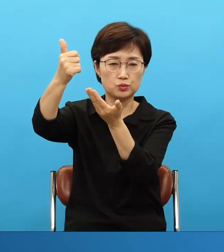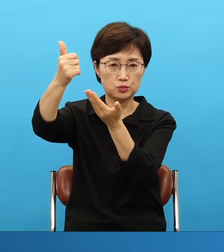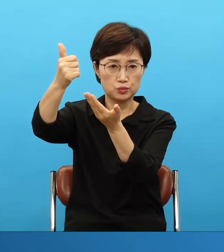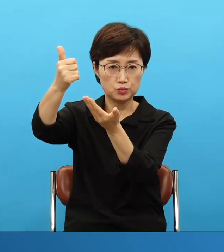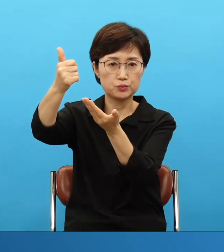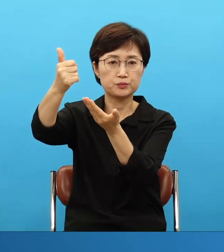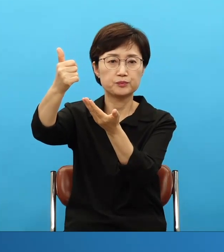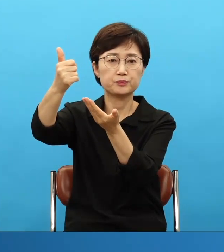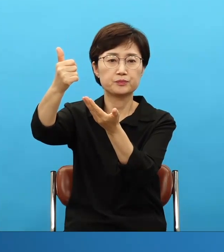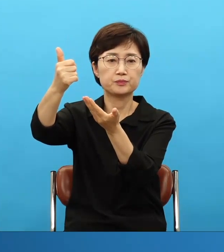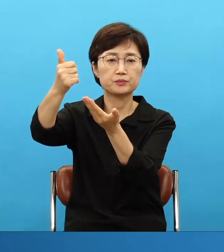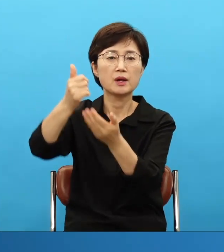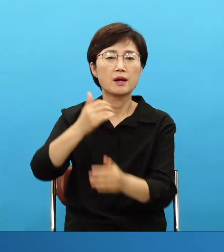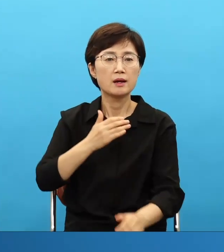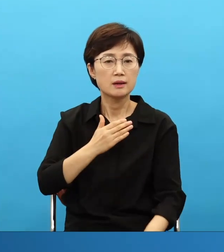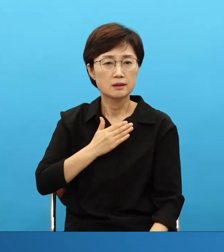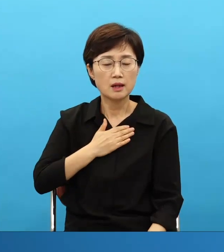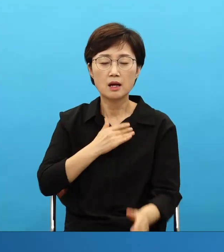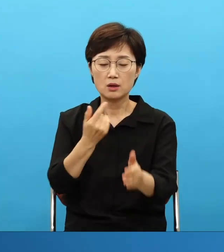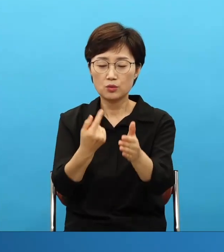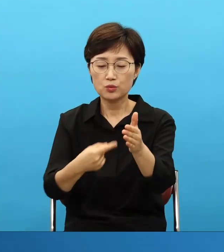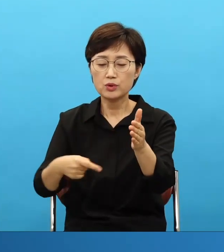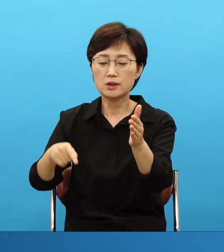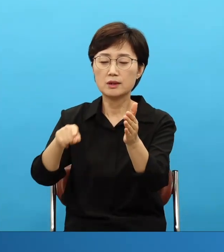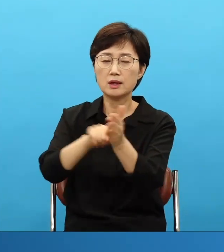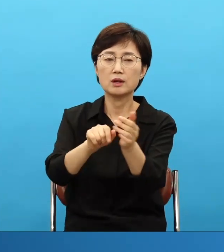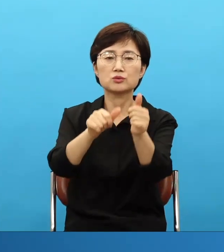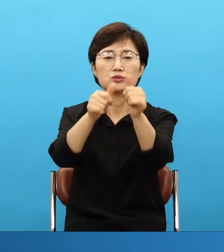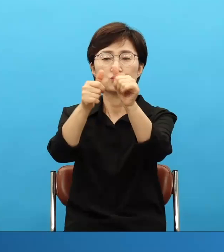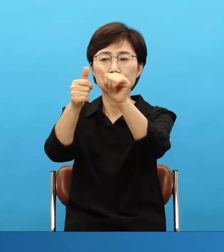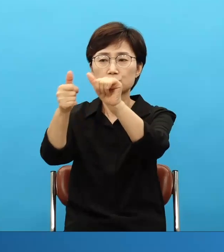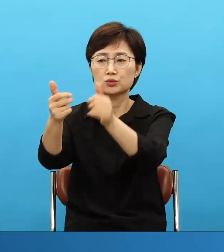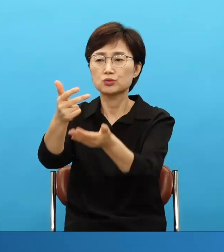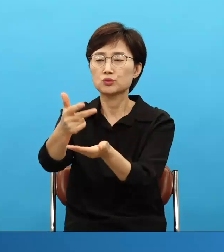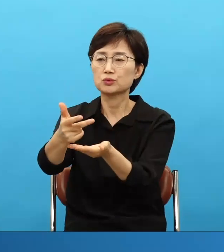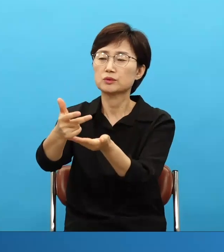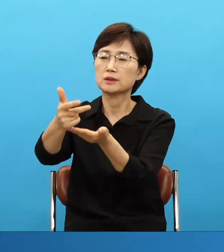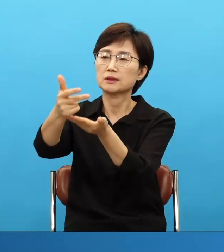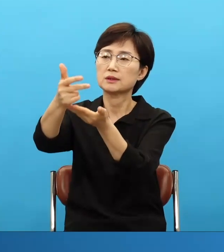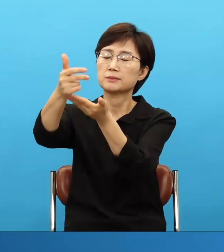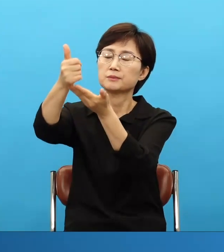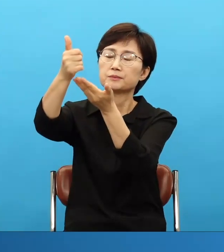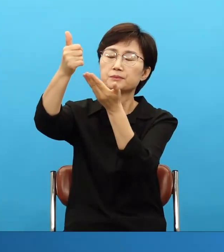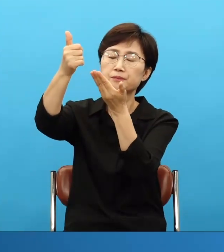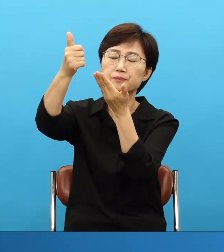드립니다 날 위해 주